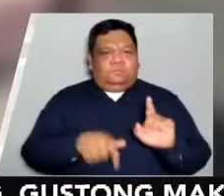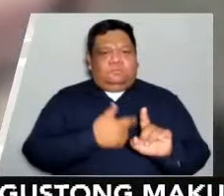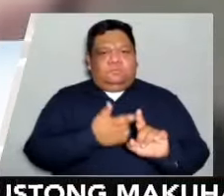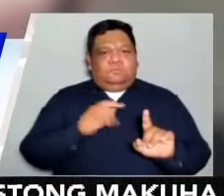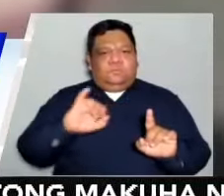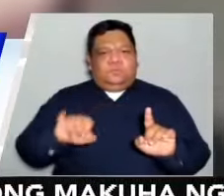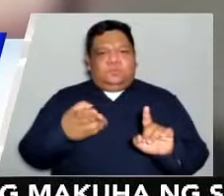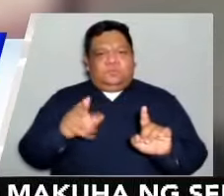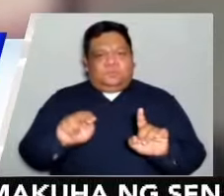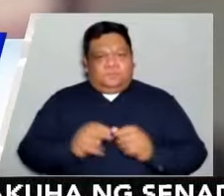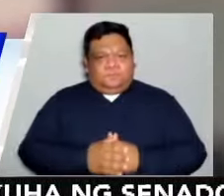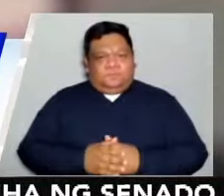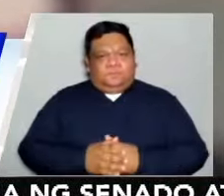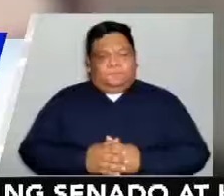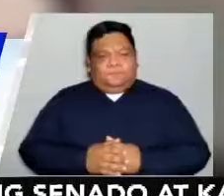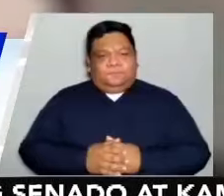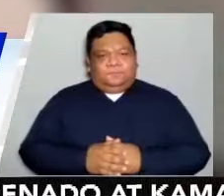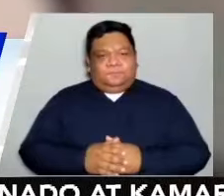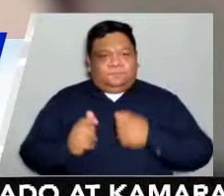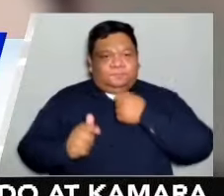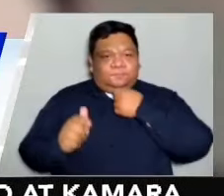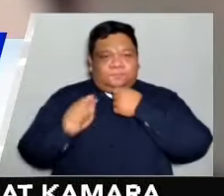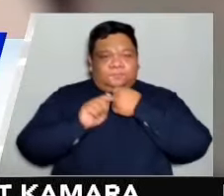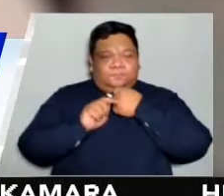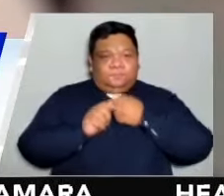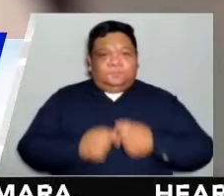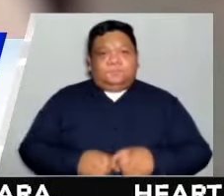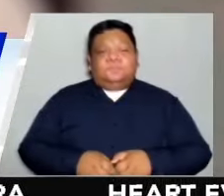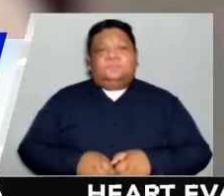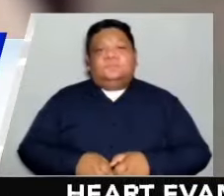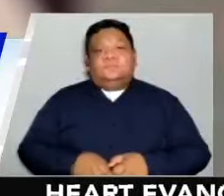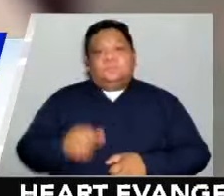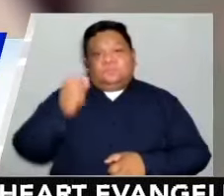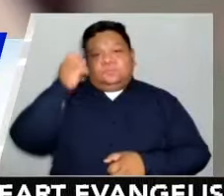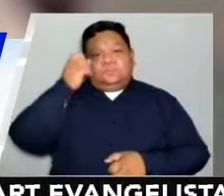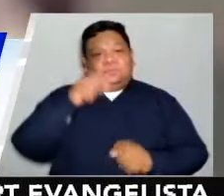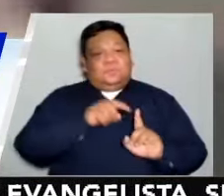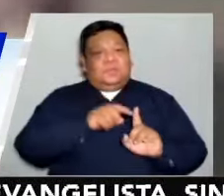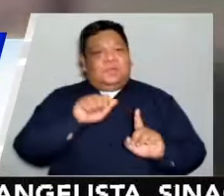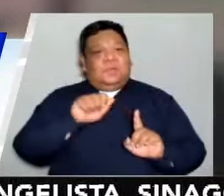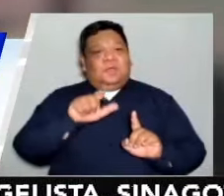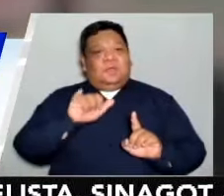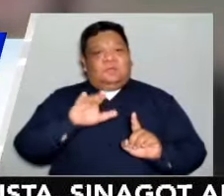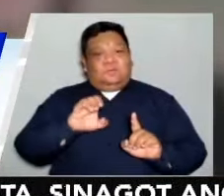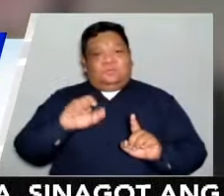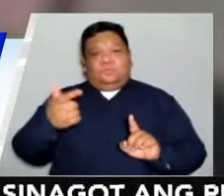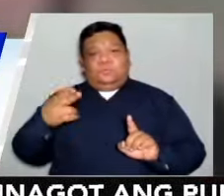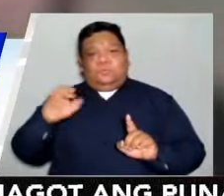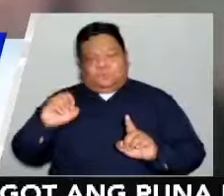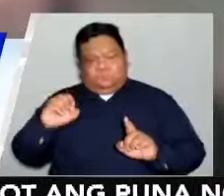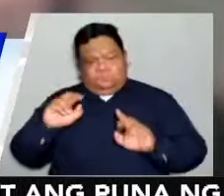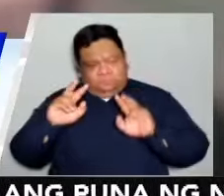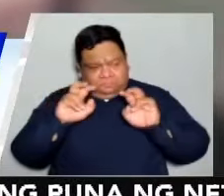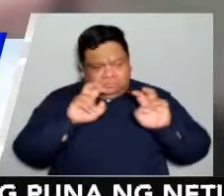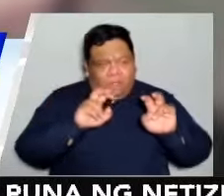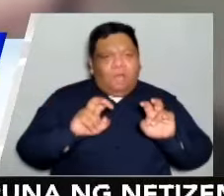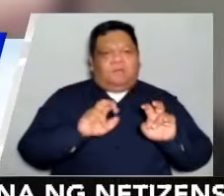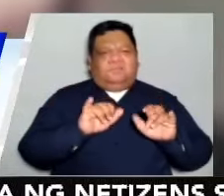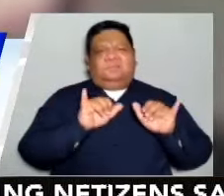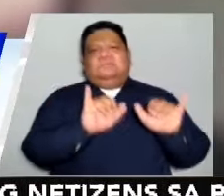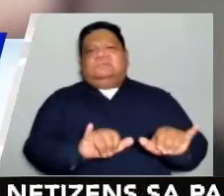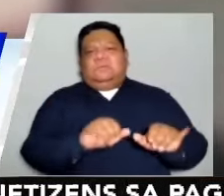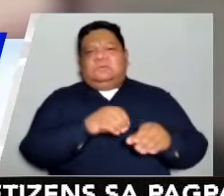consulta nasa Indonesia pa rin si dismiss van ban Tarlac Mayor Alice goo base sa tracking ng immigration authorities doon ayon sa presidential